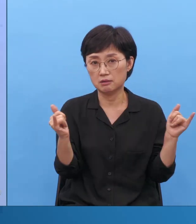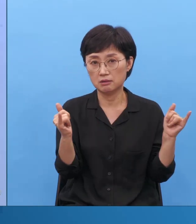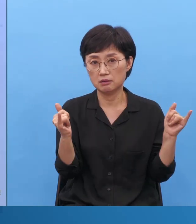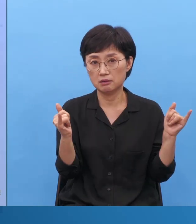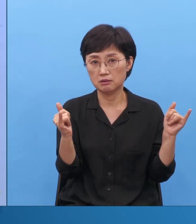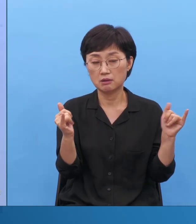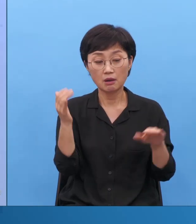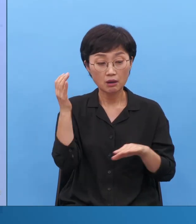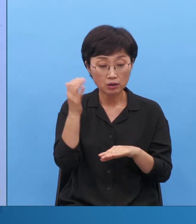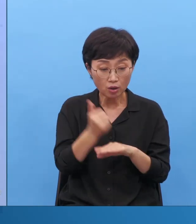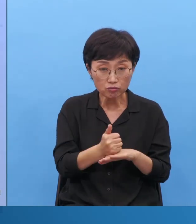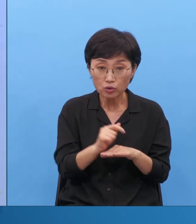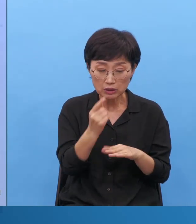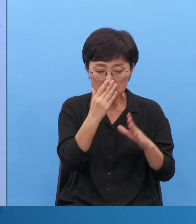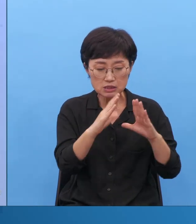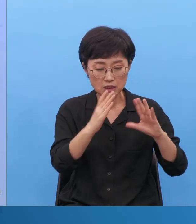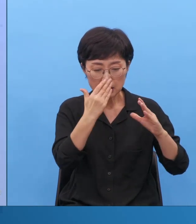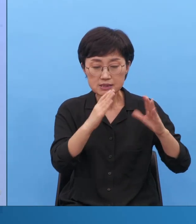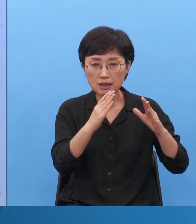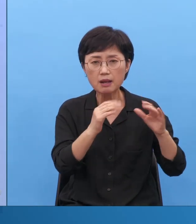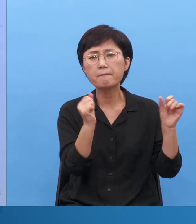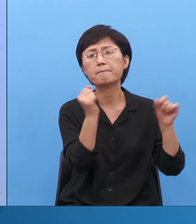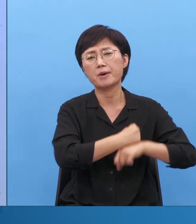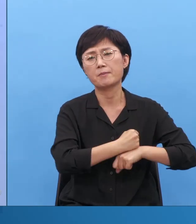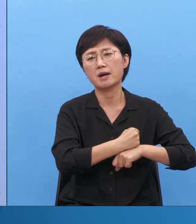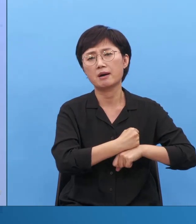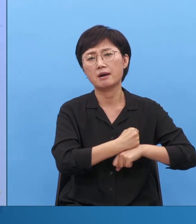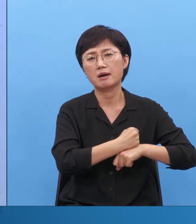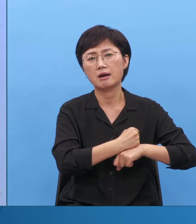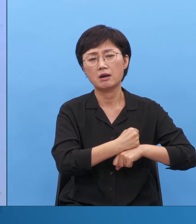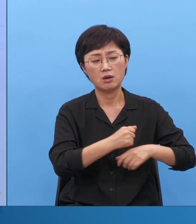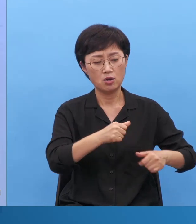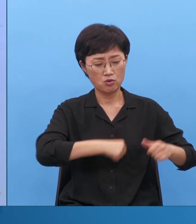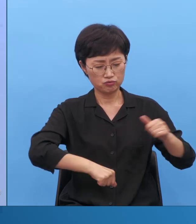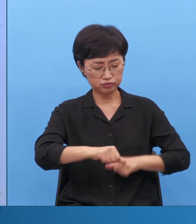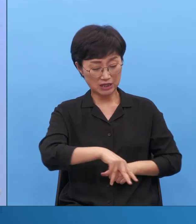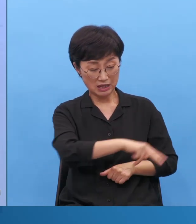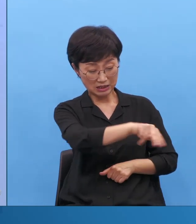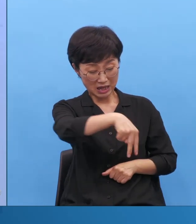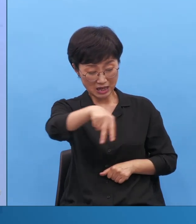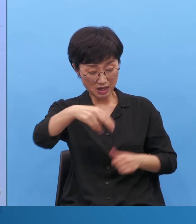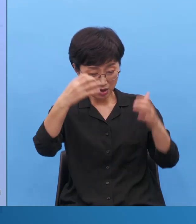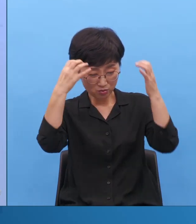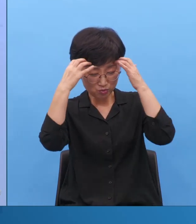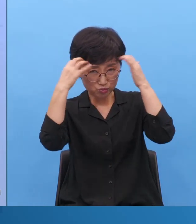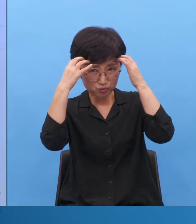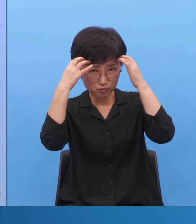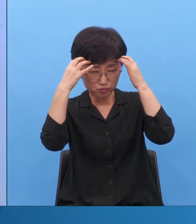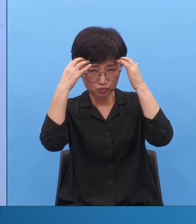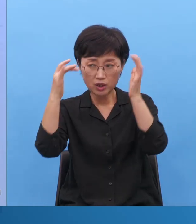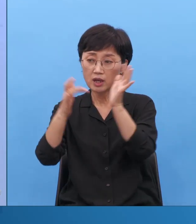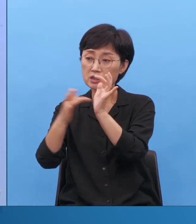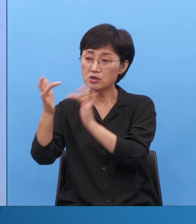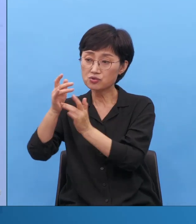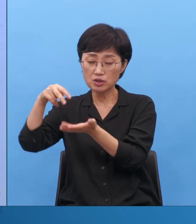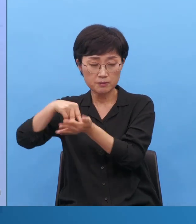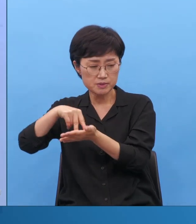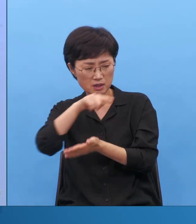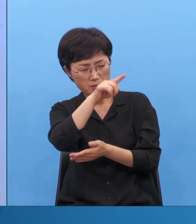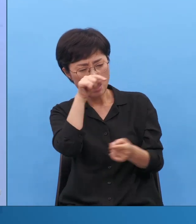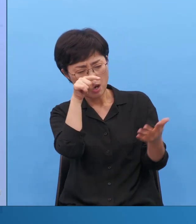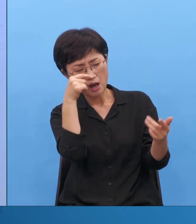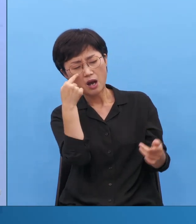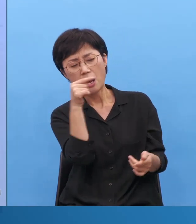a couple of decades, they do this and then they come to their end. 예수님 알고 계시잖아요. And Jesus already knew 안타까운 about 마음으로 this. 말씀드려요. And so with a frustrating heart, he goes